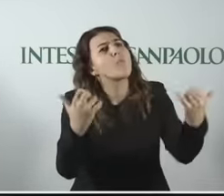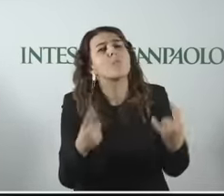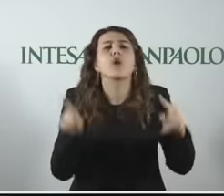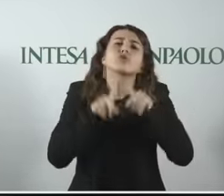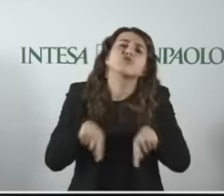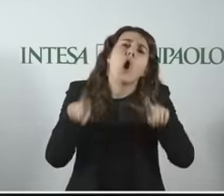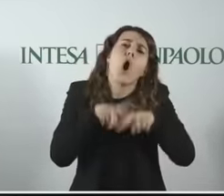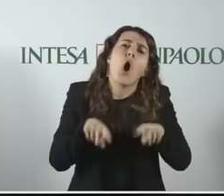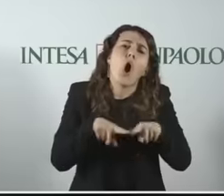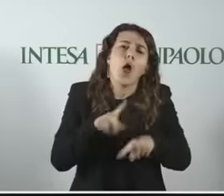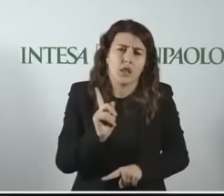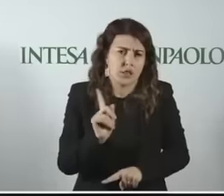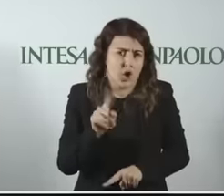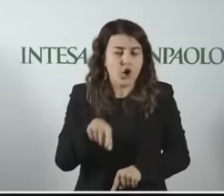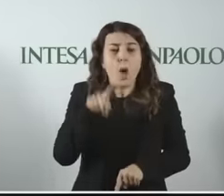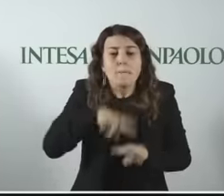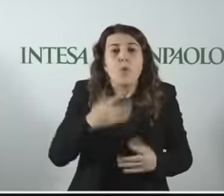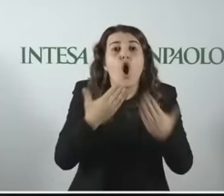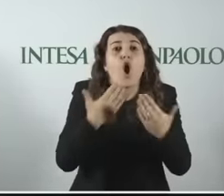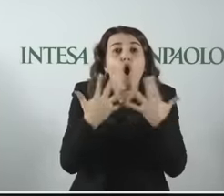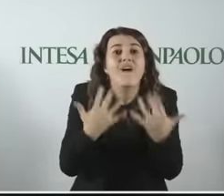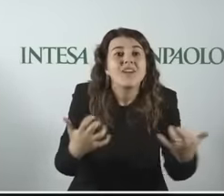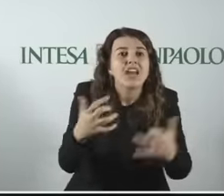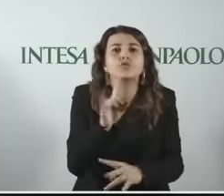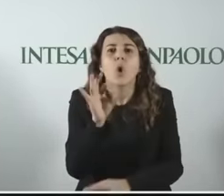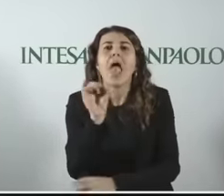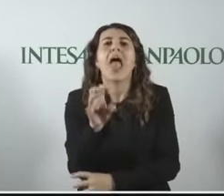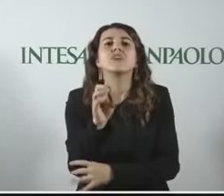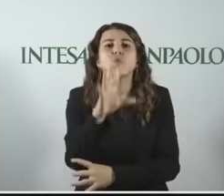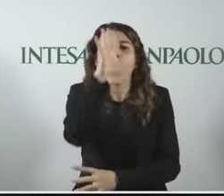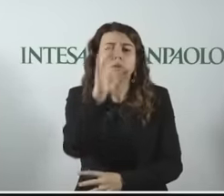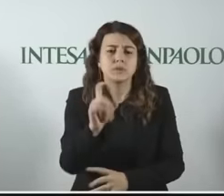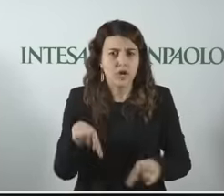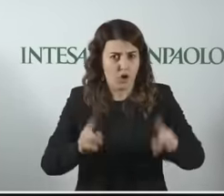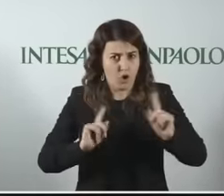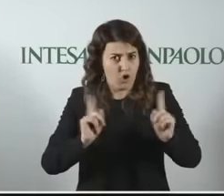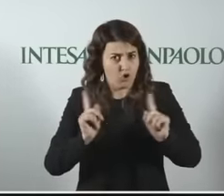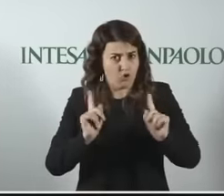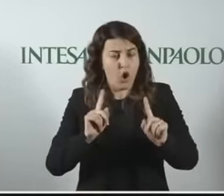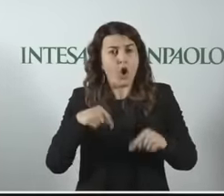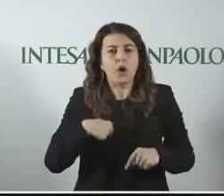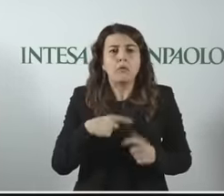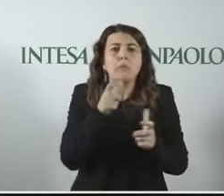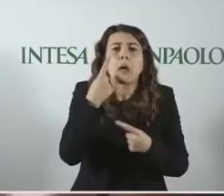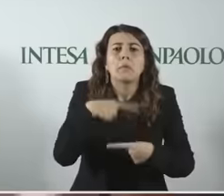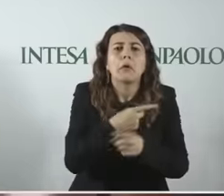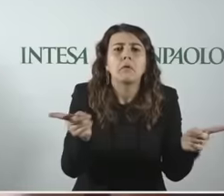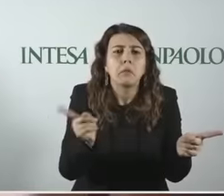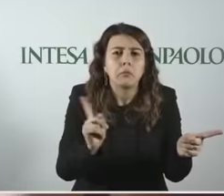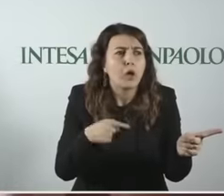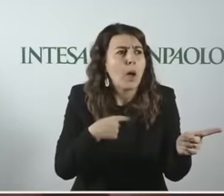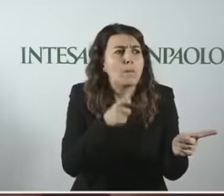tradizionali non solo non è una conferenza o una lezione ma in realtà io non parlerò neanche a voi Io parlerò con